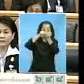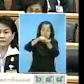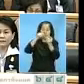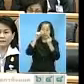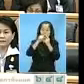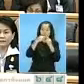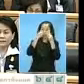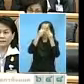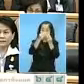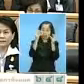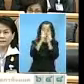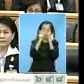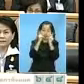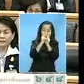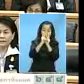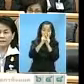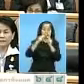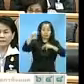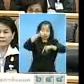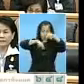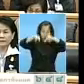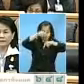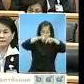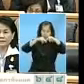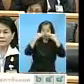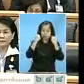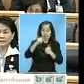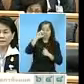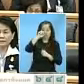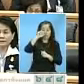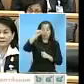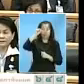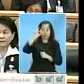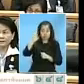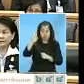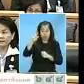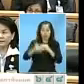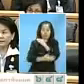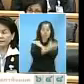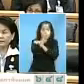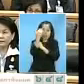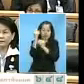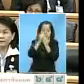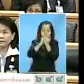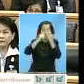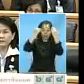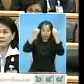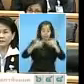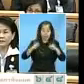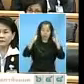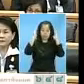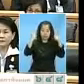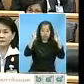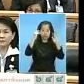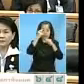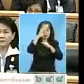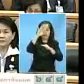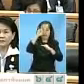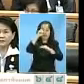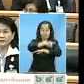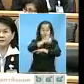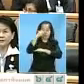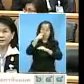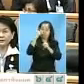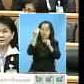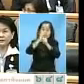นำไปพิจารณาสสรจะมีโอกาสในการร่างรัฐธรรมนูญให้เสร็จสิ้นควรใช้เวลา1ปีเ